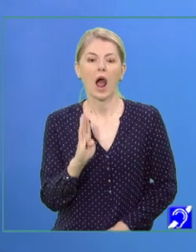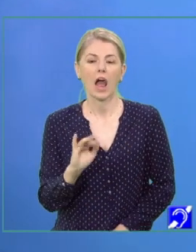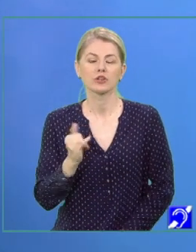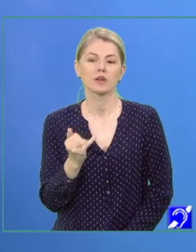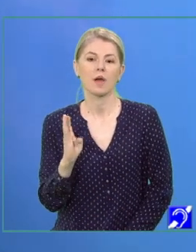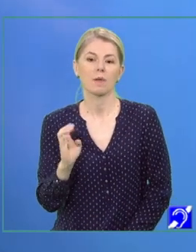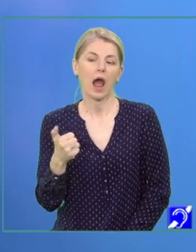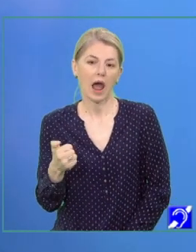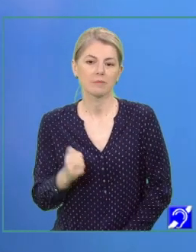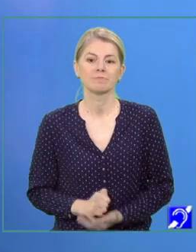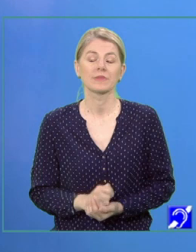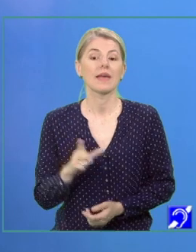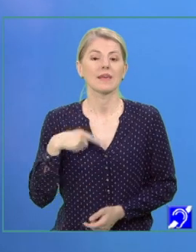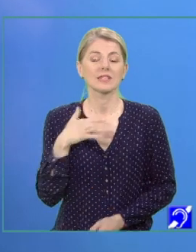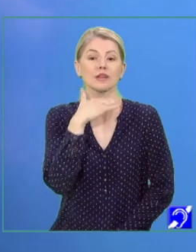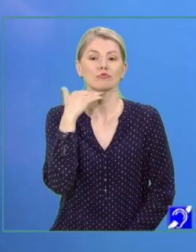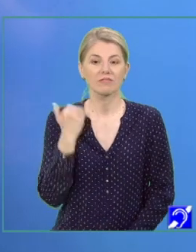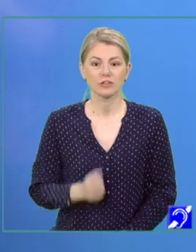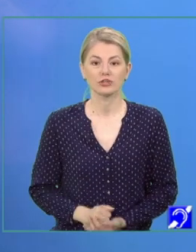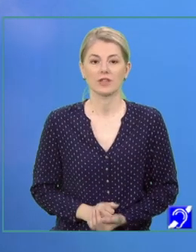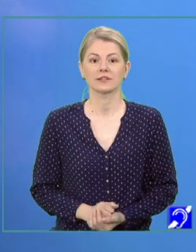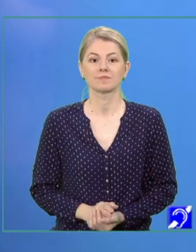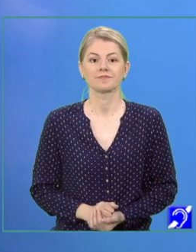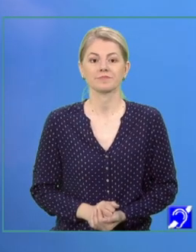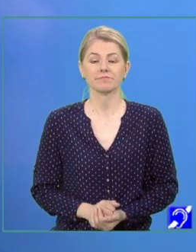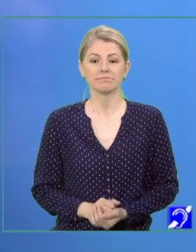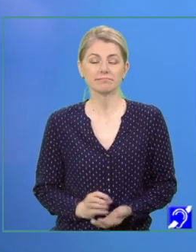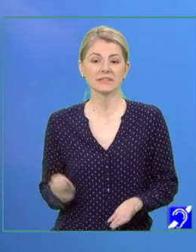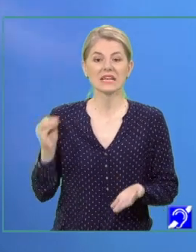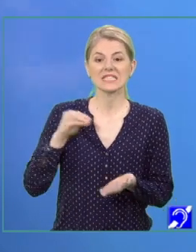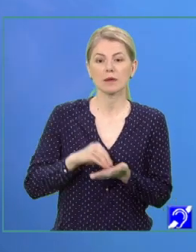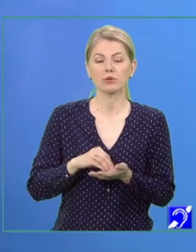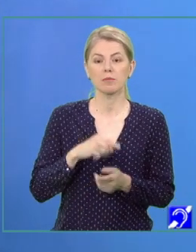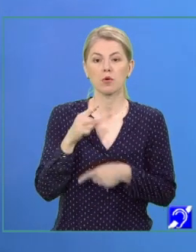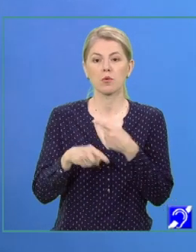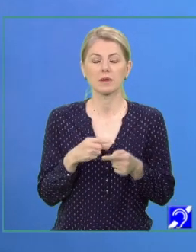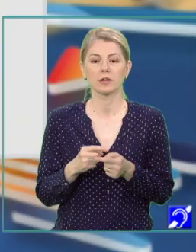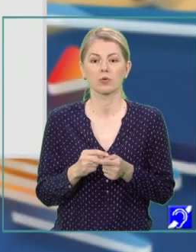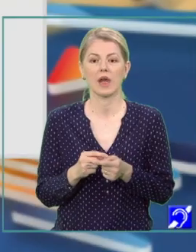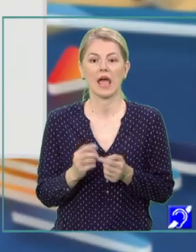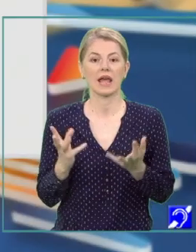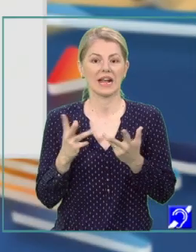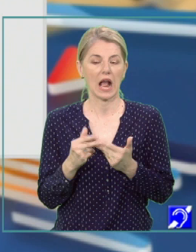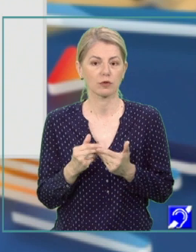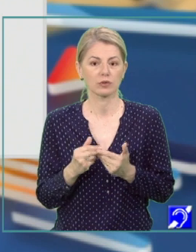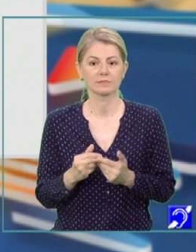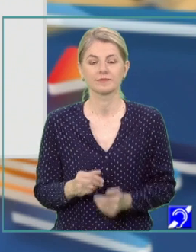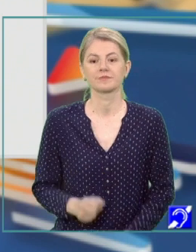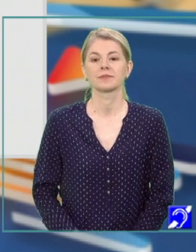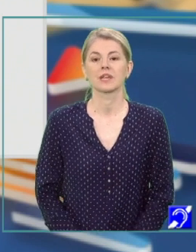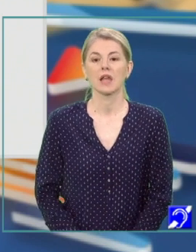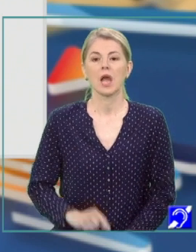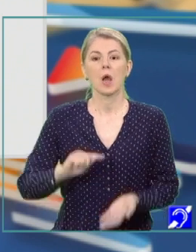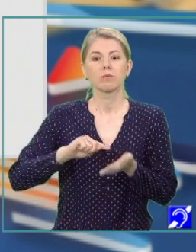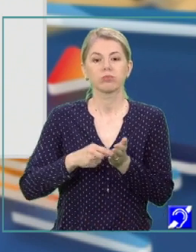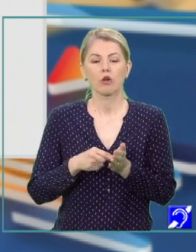este numărul B. Este suficient ca să aplicăm următoarea proprietate. Într-o proporție,